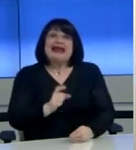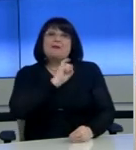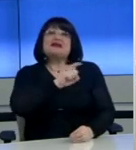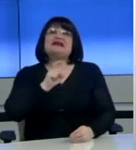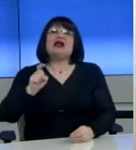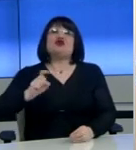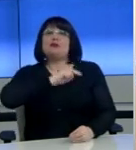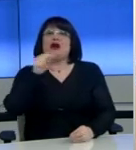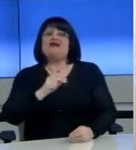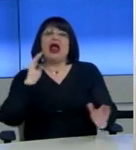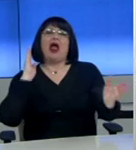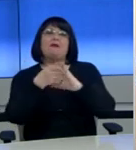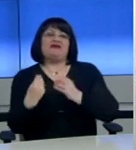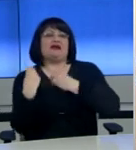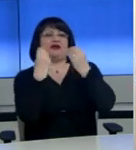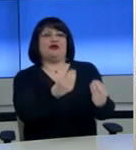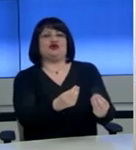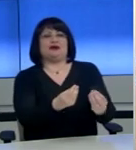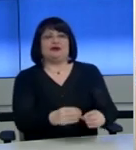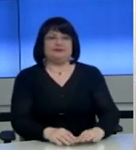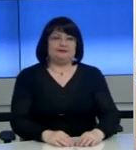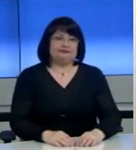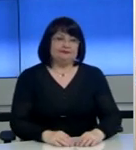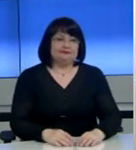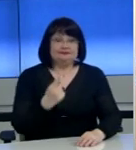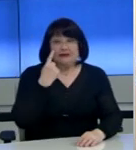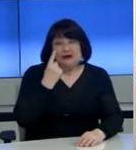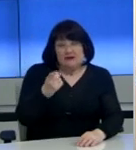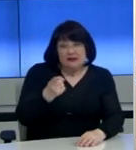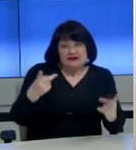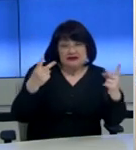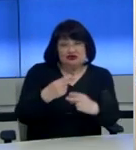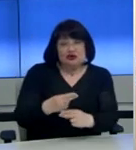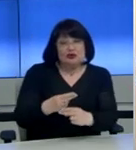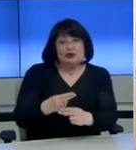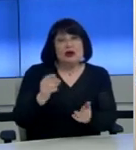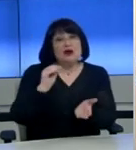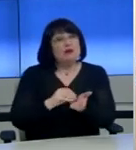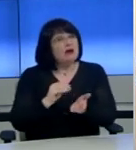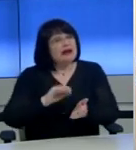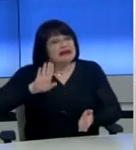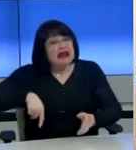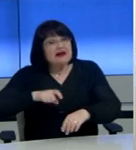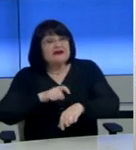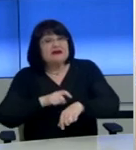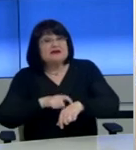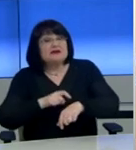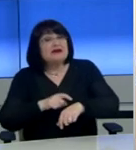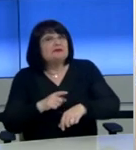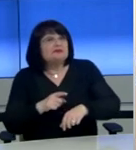εκατομμυρίου ευρώ απευθείας ανάθεση. Σας σταματήσαμε την τελευταία στιγμή. Πόσα άλλα αλήθεια να γίνονται που δεν τα